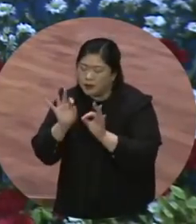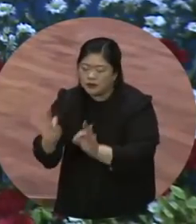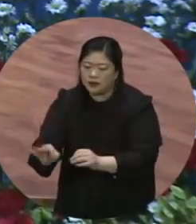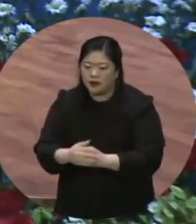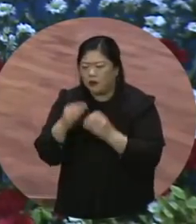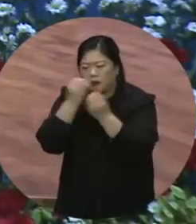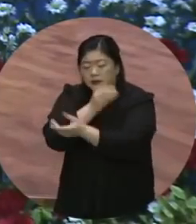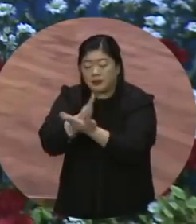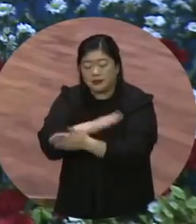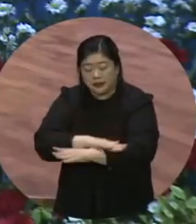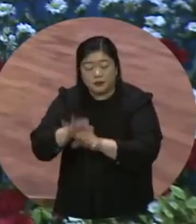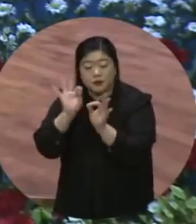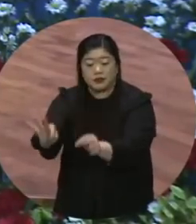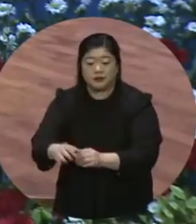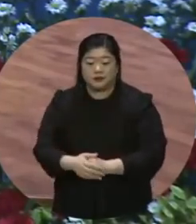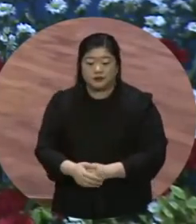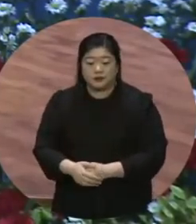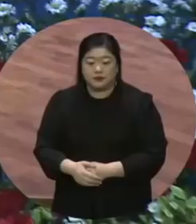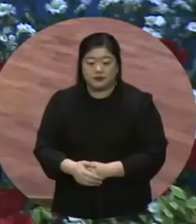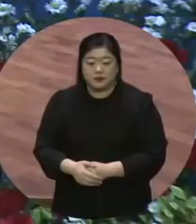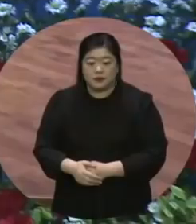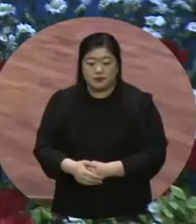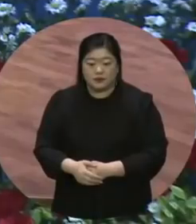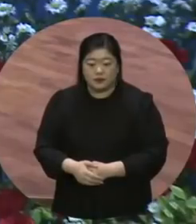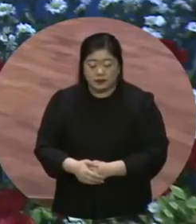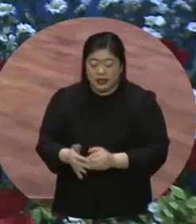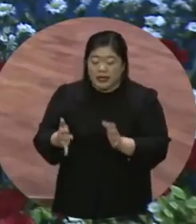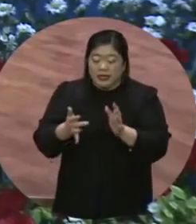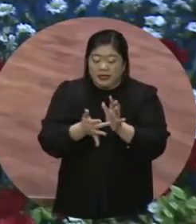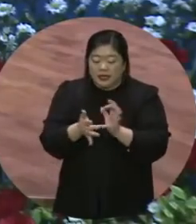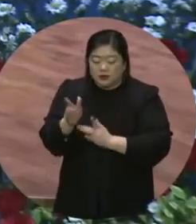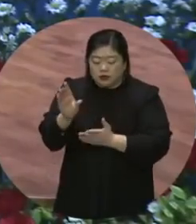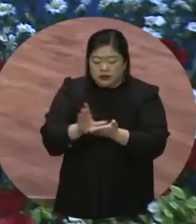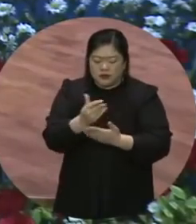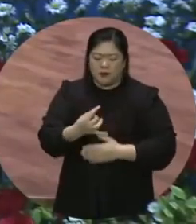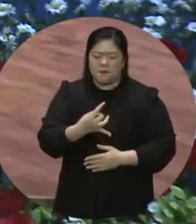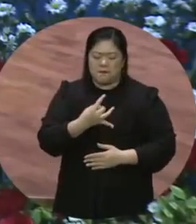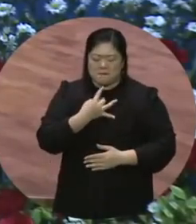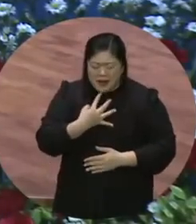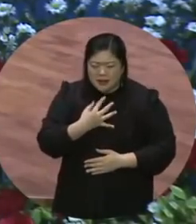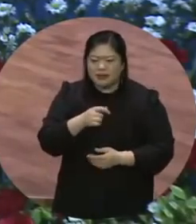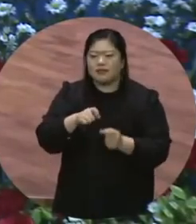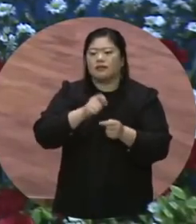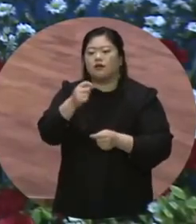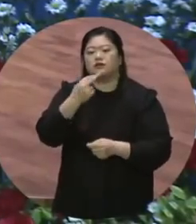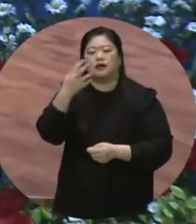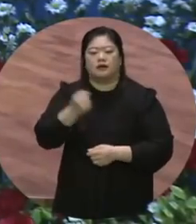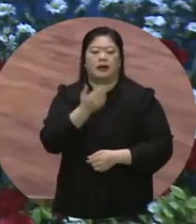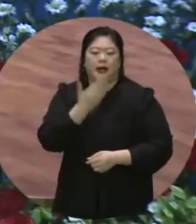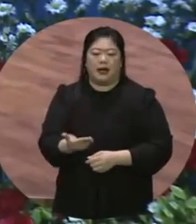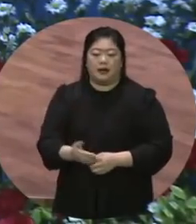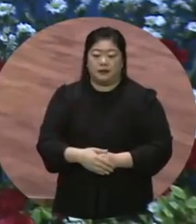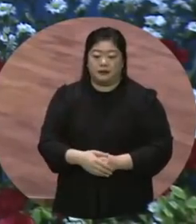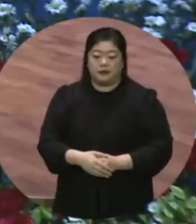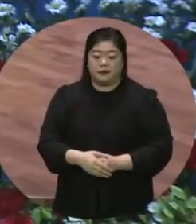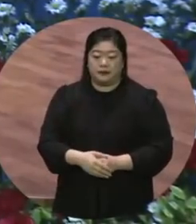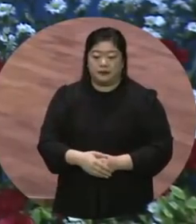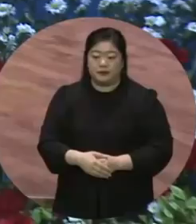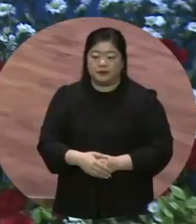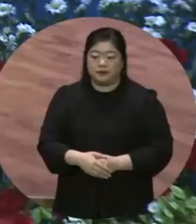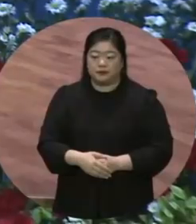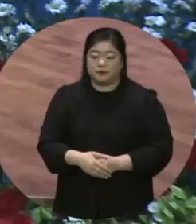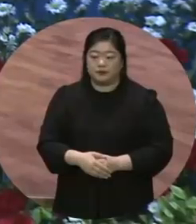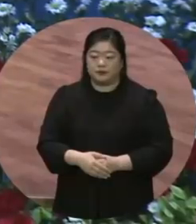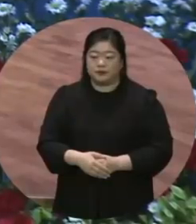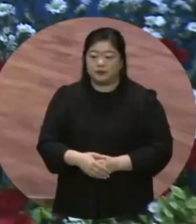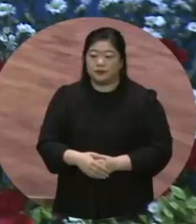예수 그리스도를 통한 절대 은혜만이 우리를 영생의 축복 속으로 인도하십니다. 오늘 이 자리에